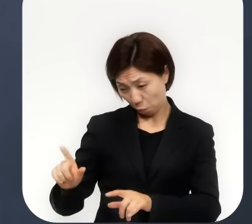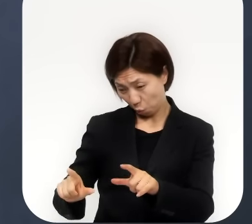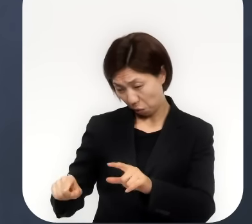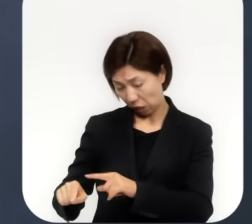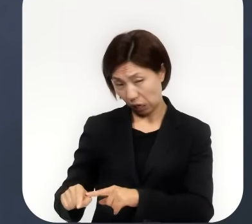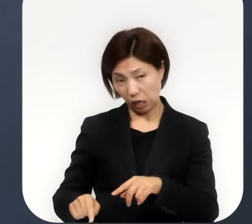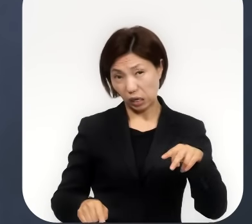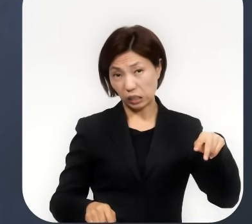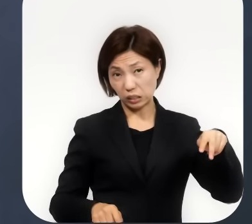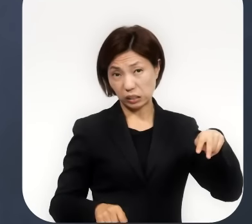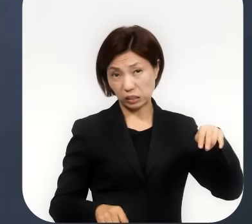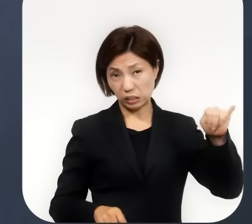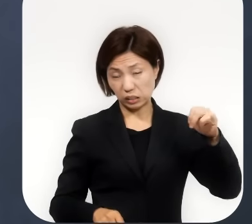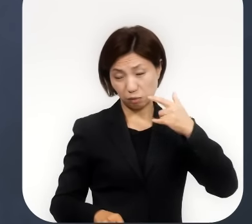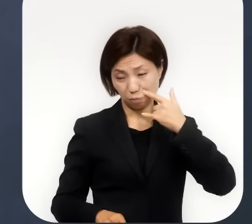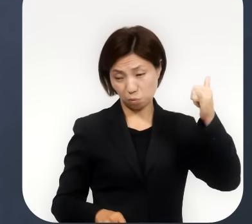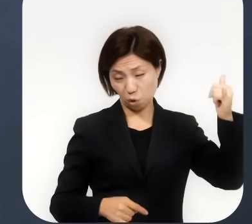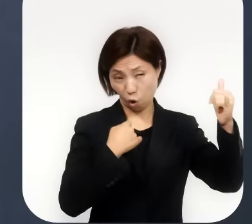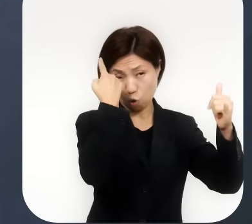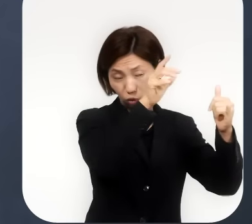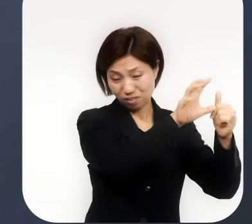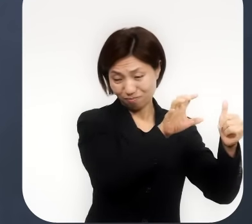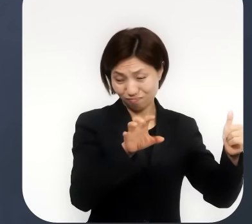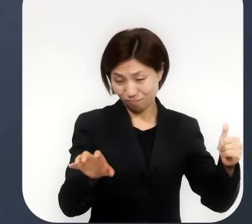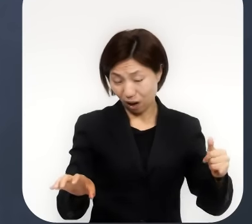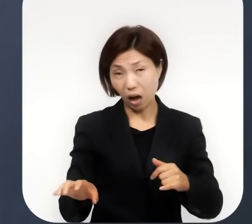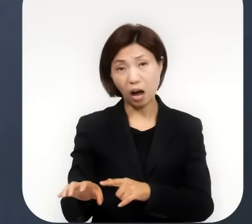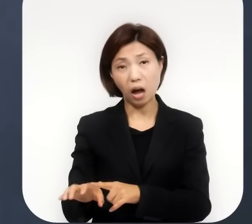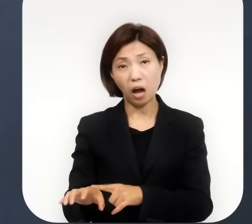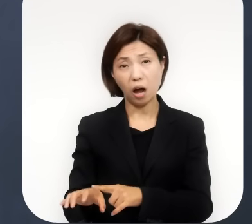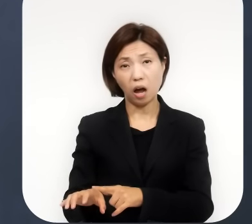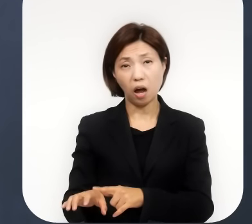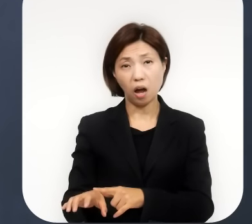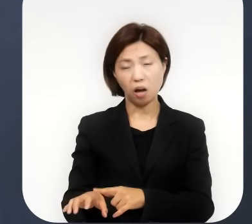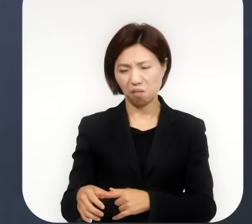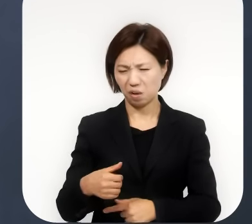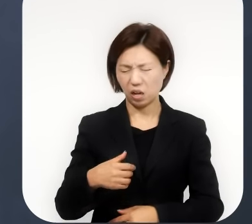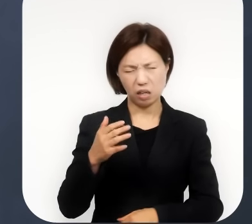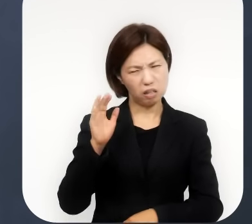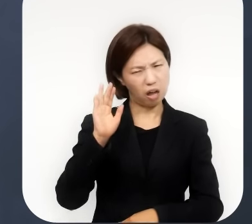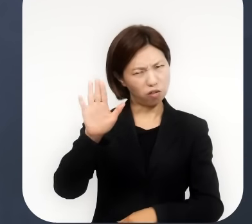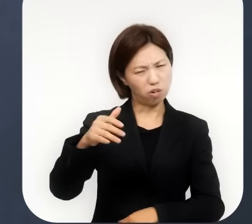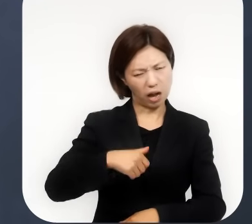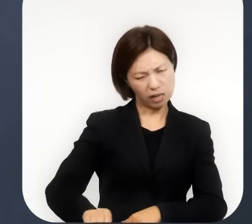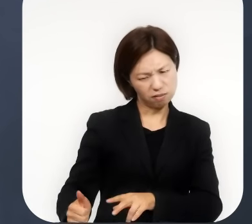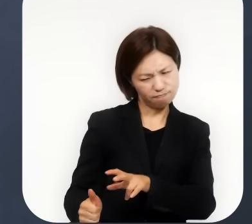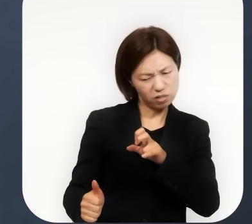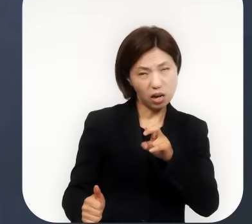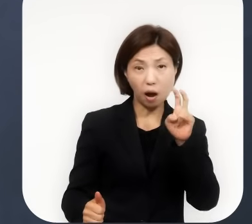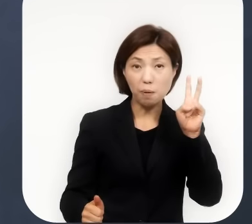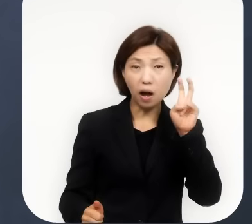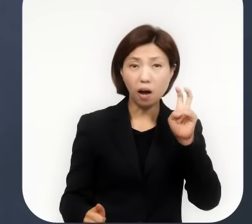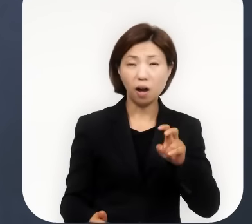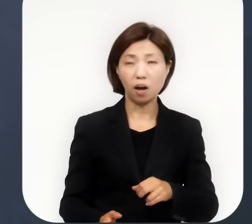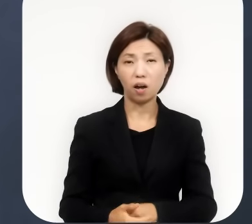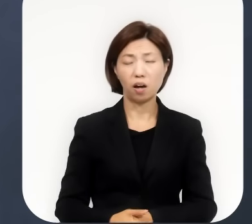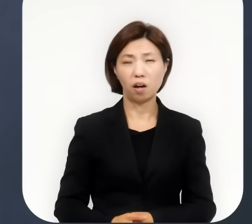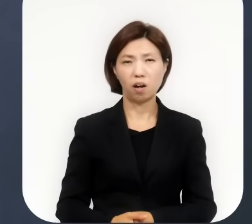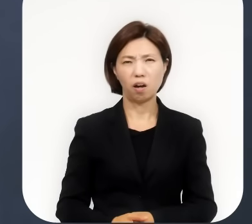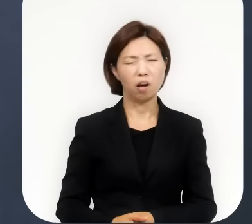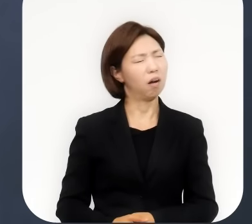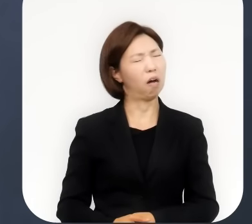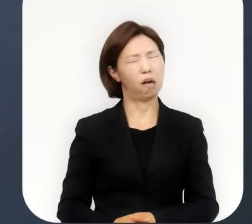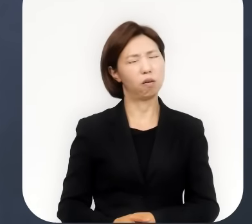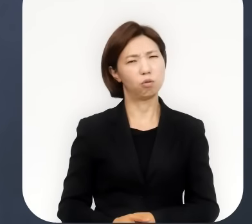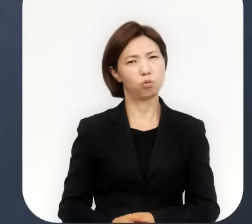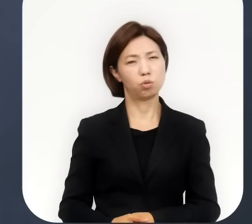모습에서 뭐 시어머니나 시아버지 인상이 있다 이제 잘못하는데 미할 상태인데 그런